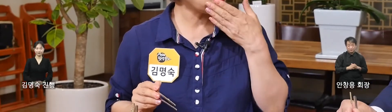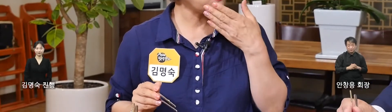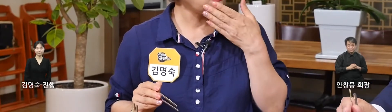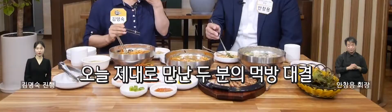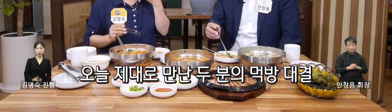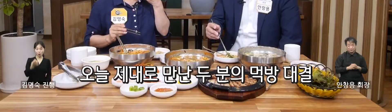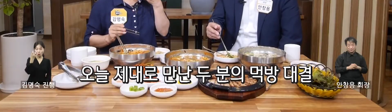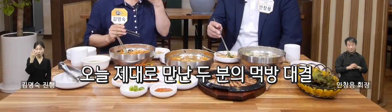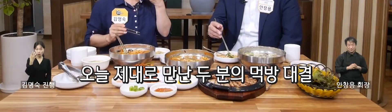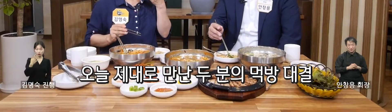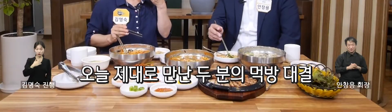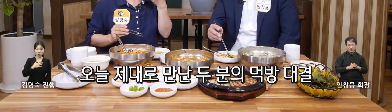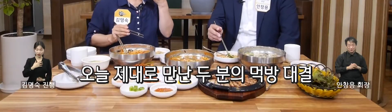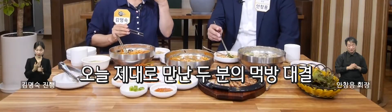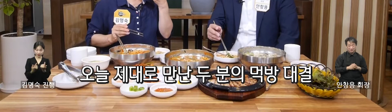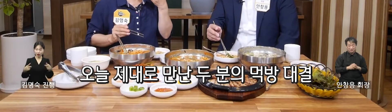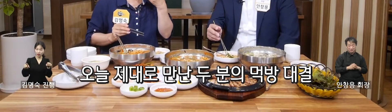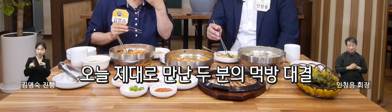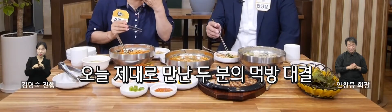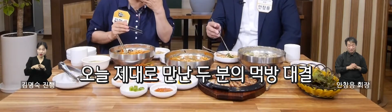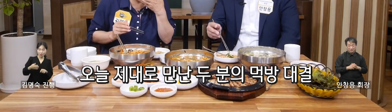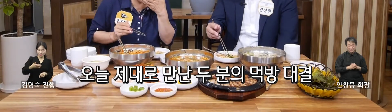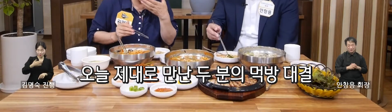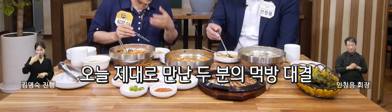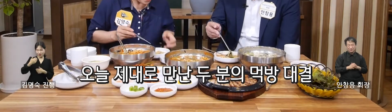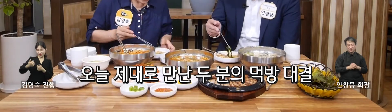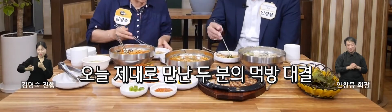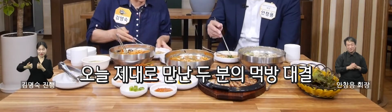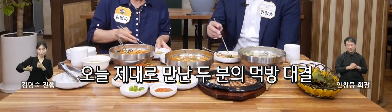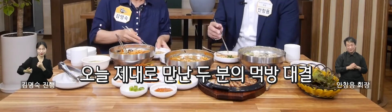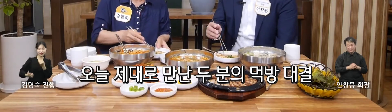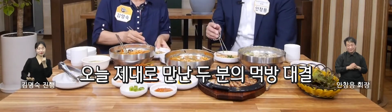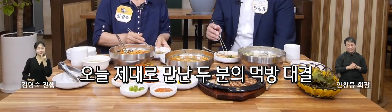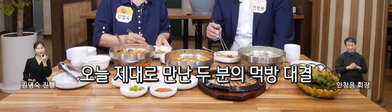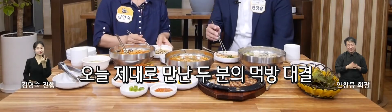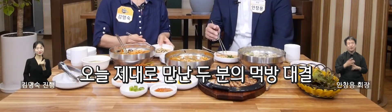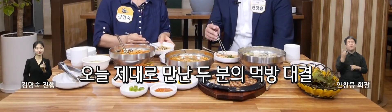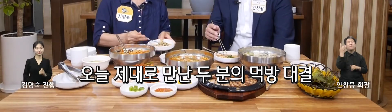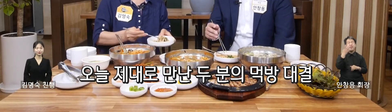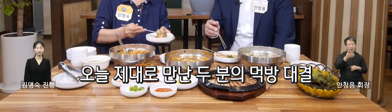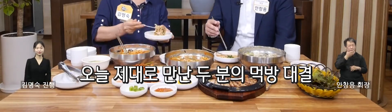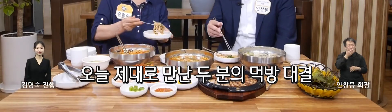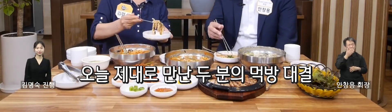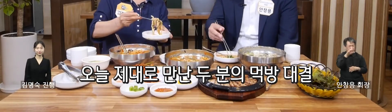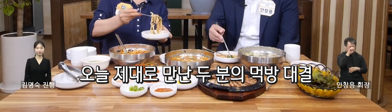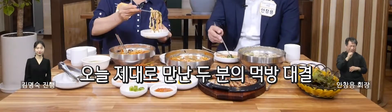저랑 같이 먹방 대결해야 돼서 저는 음식을 좋아합니다.